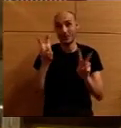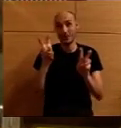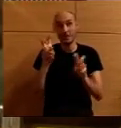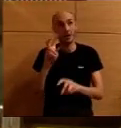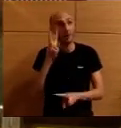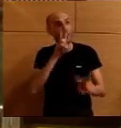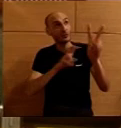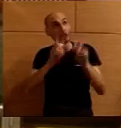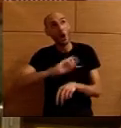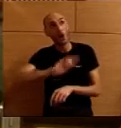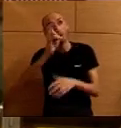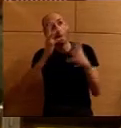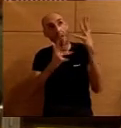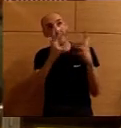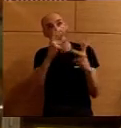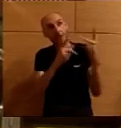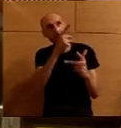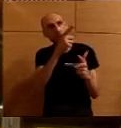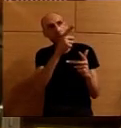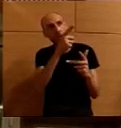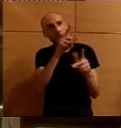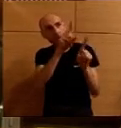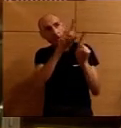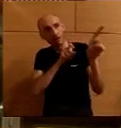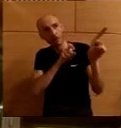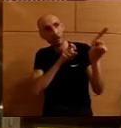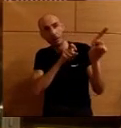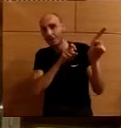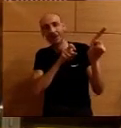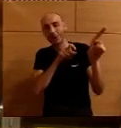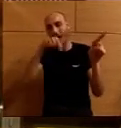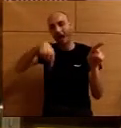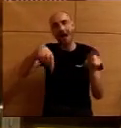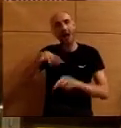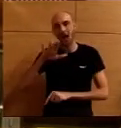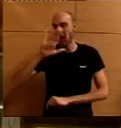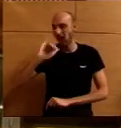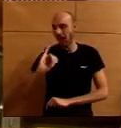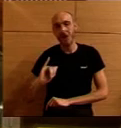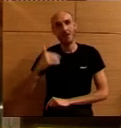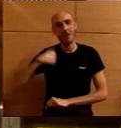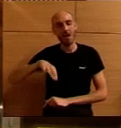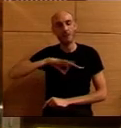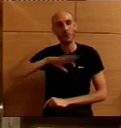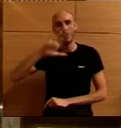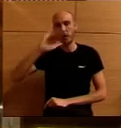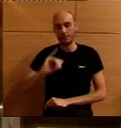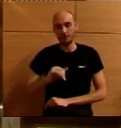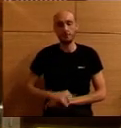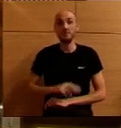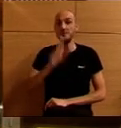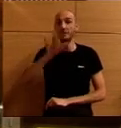el que potser podies tindre així o el que podies anticipar-te si fores els processos de selecció. Allò que també se diu en el